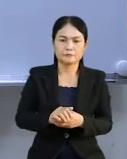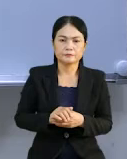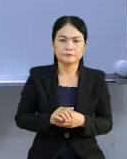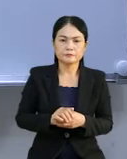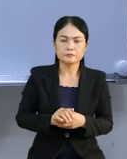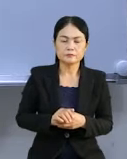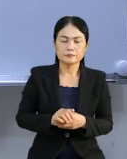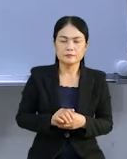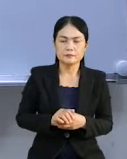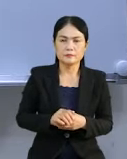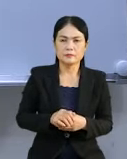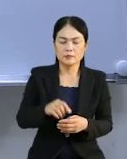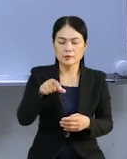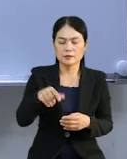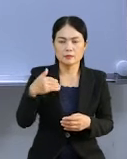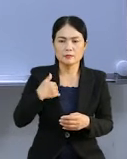Chân ta miên có, cứ miên khó.